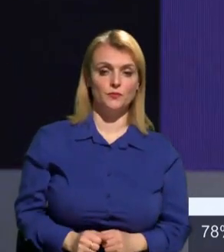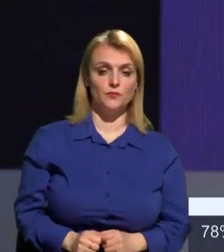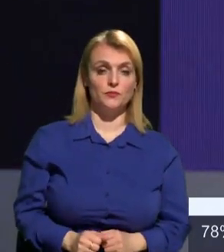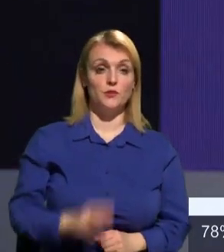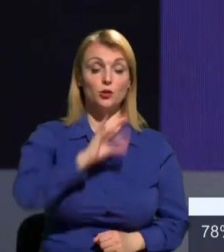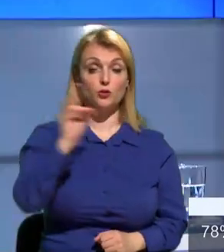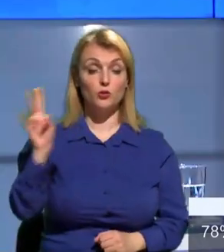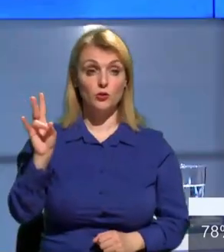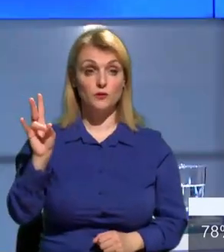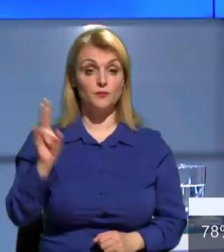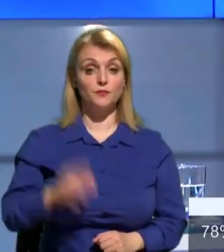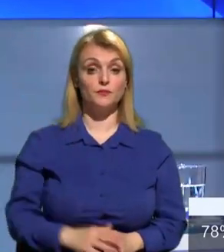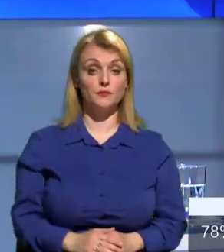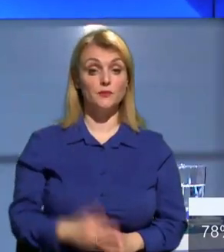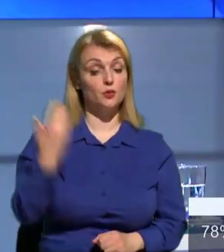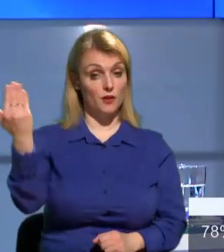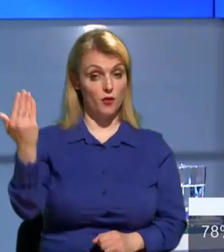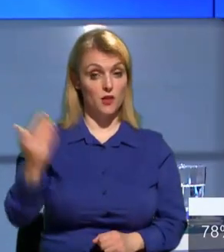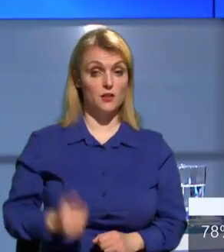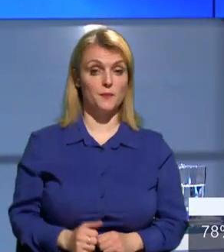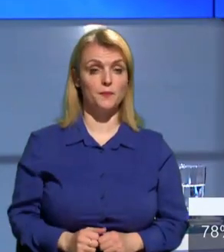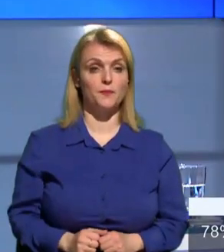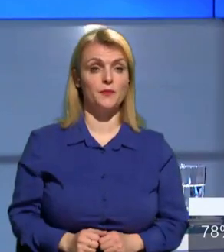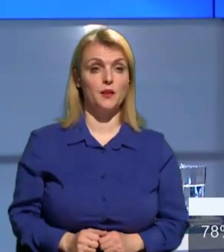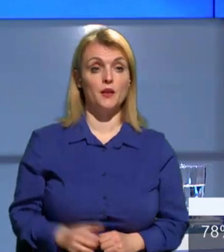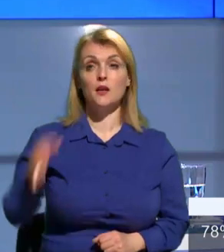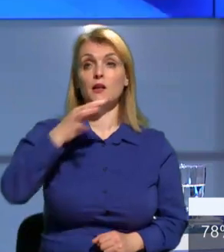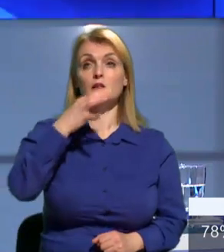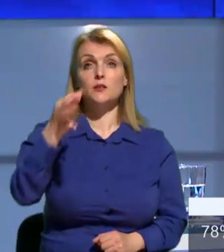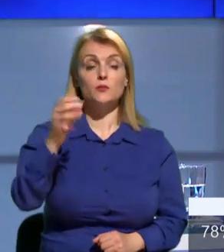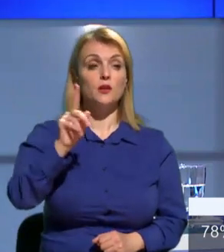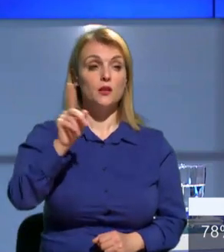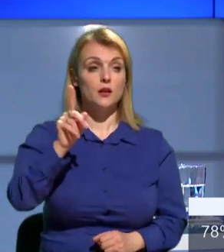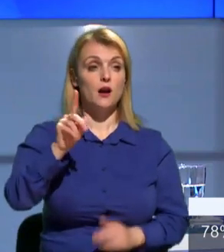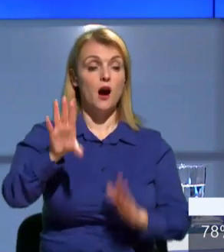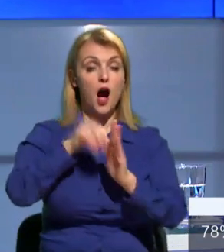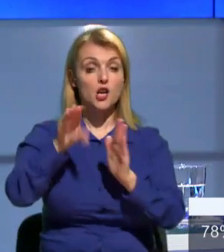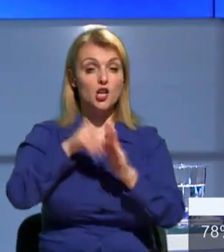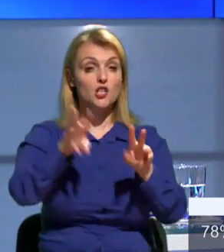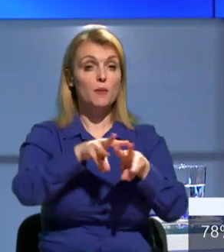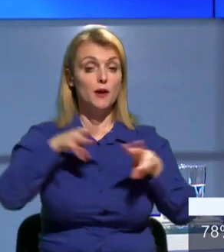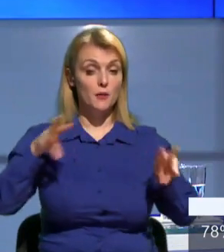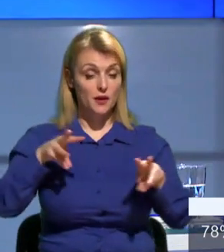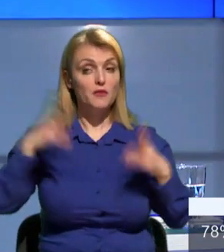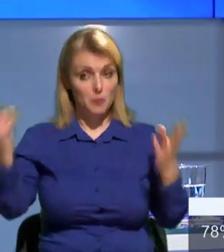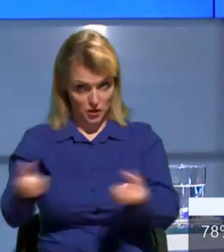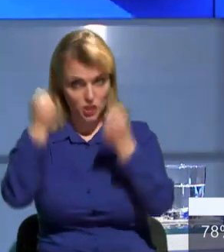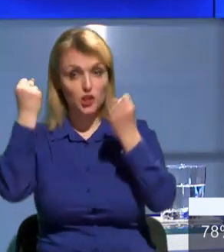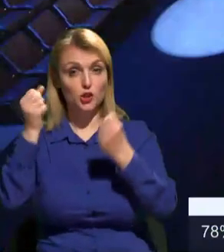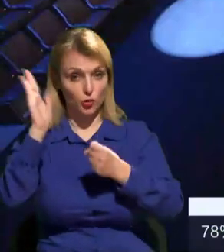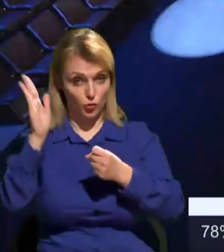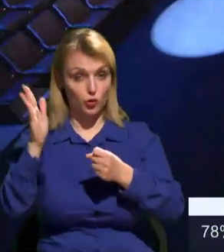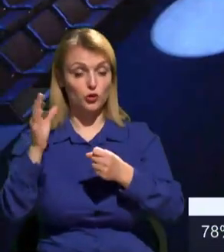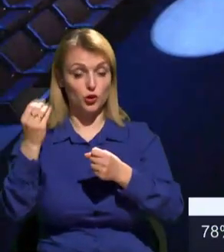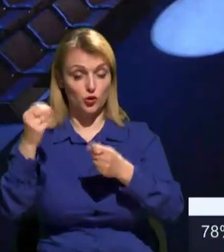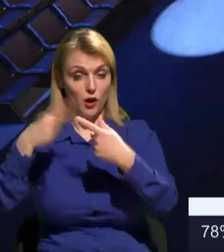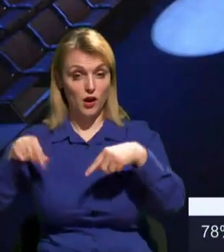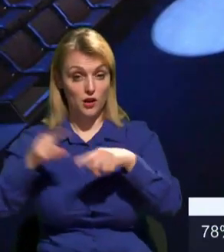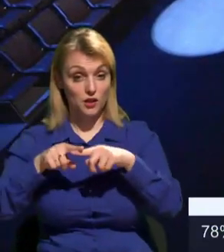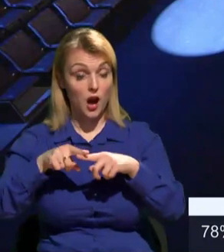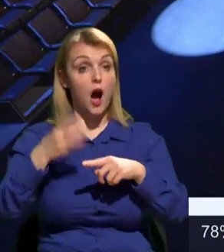Dodon, anterior, dumneavoastră, susținați ideea alegerilor parlamentare anticipate. Dar mai nou ați declarat